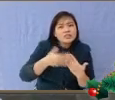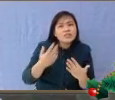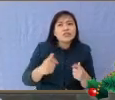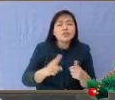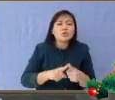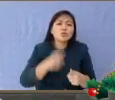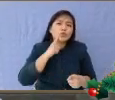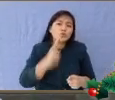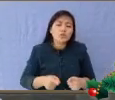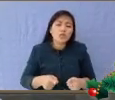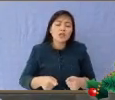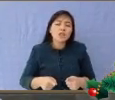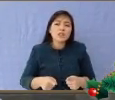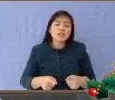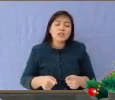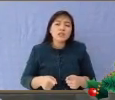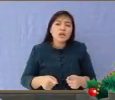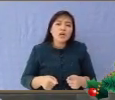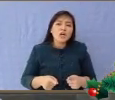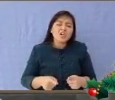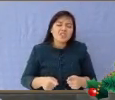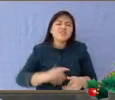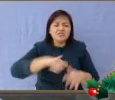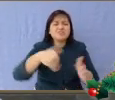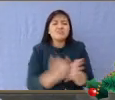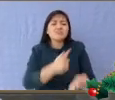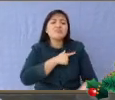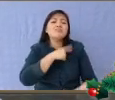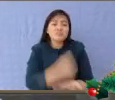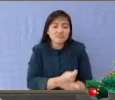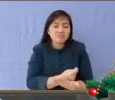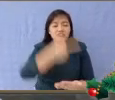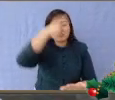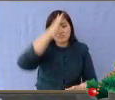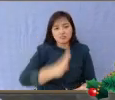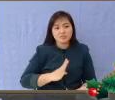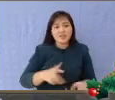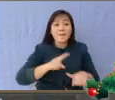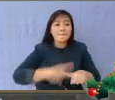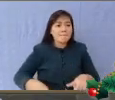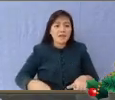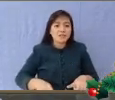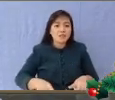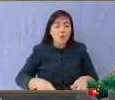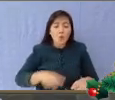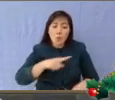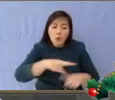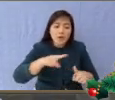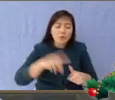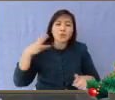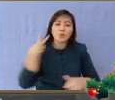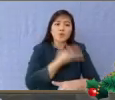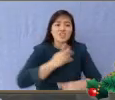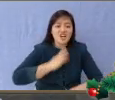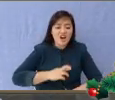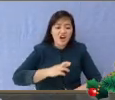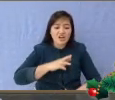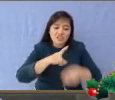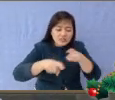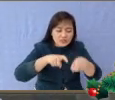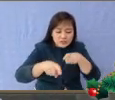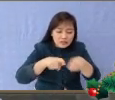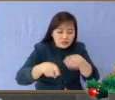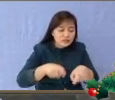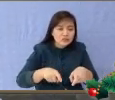problema. Alright. Do you understand, mga kapatid? Pero masusubok ngayon yung ating totoong pananampalataya sa